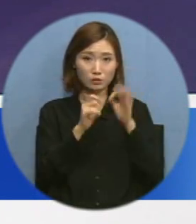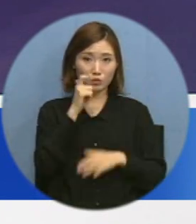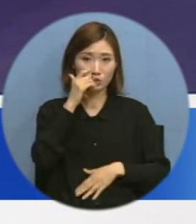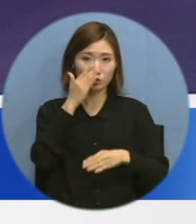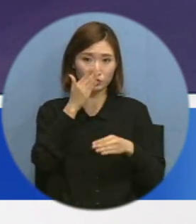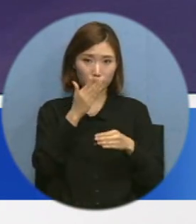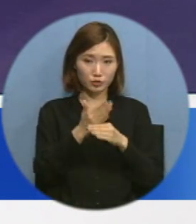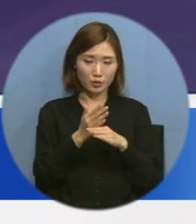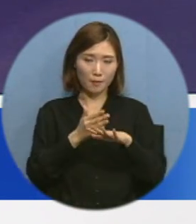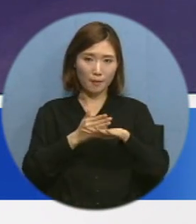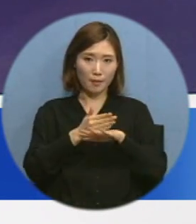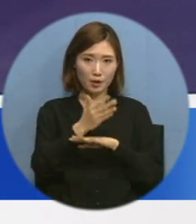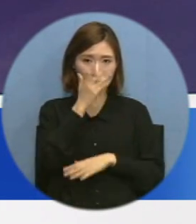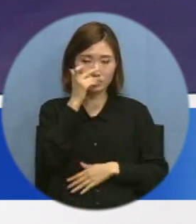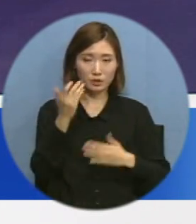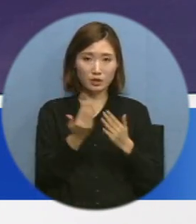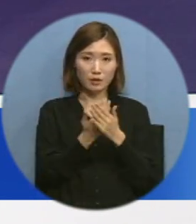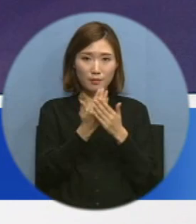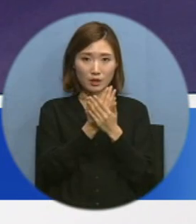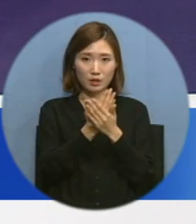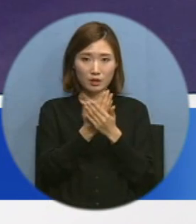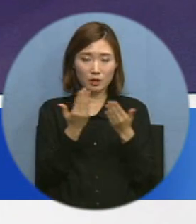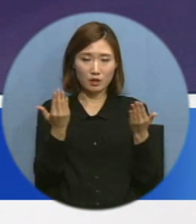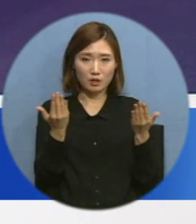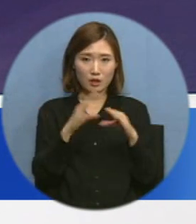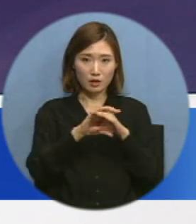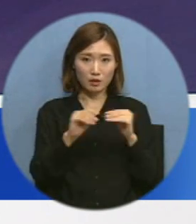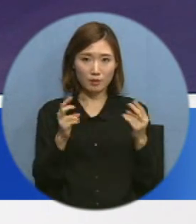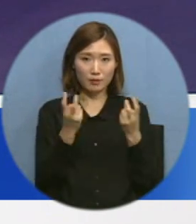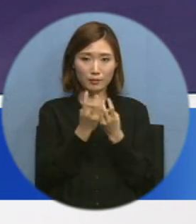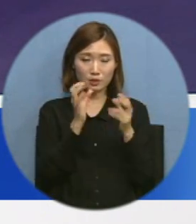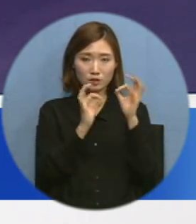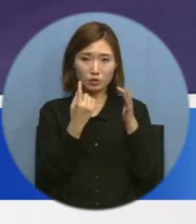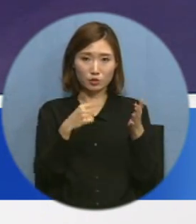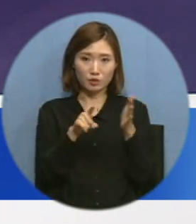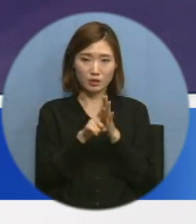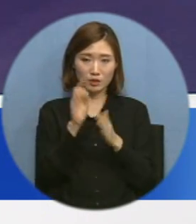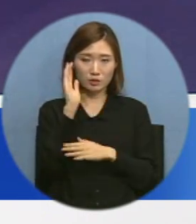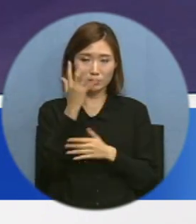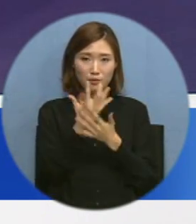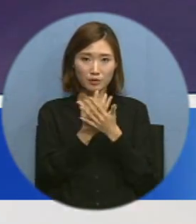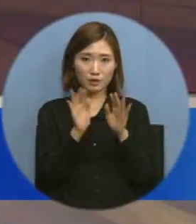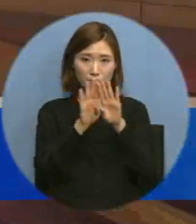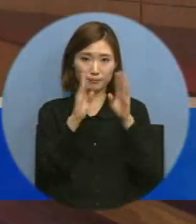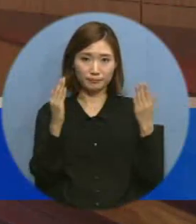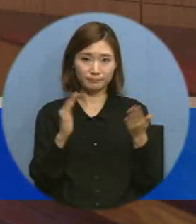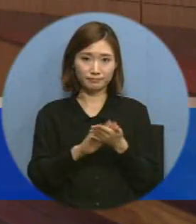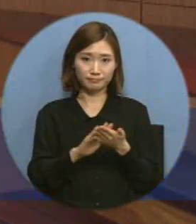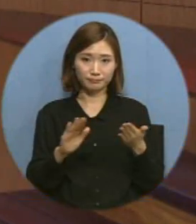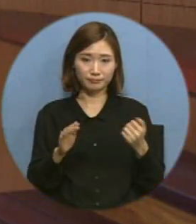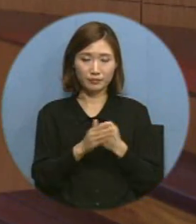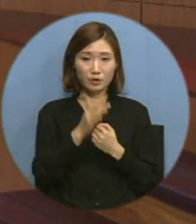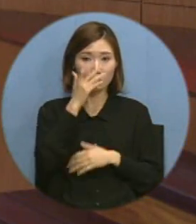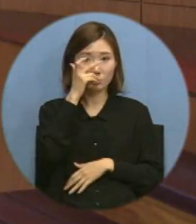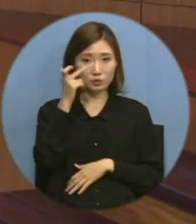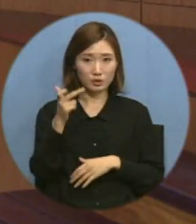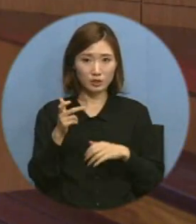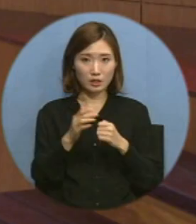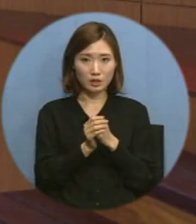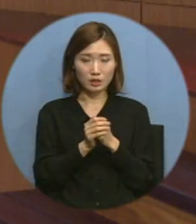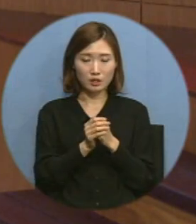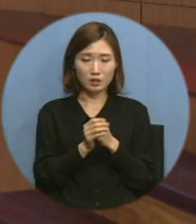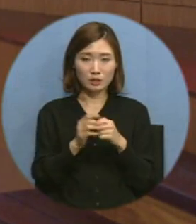이처럼 지지부진한 용산 개발의 대안을 찾기 위해 세미나가 열렸습니다 지역 배 기자입니다 용산에서는